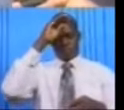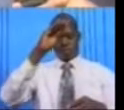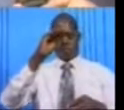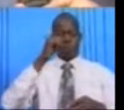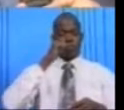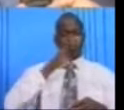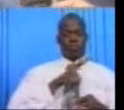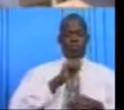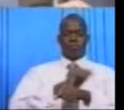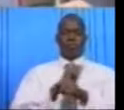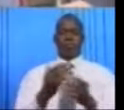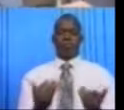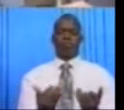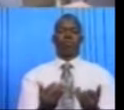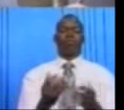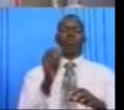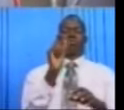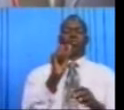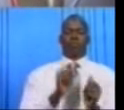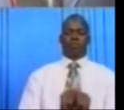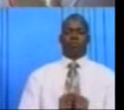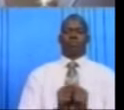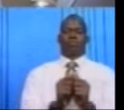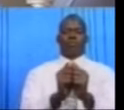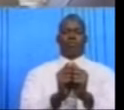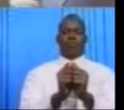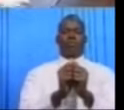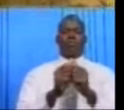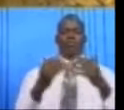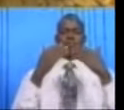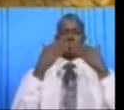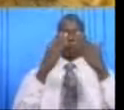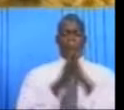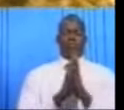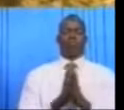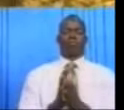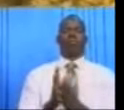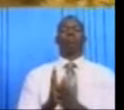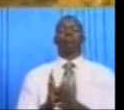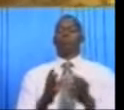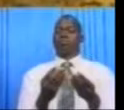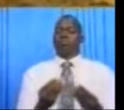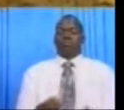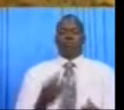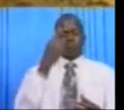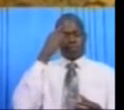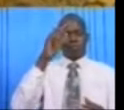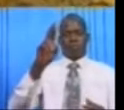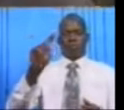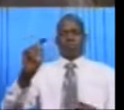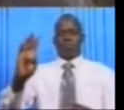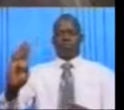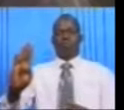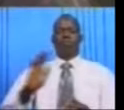ici. Et donc ce geste est un accompagnement de cet hommage que nous sommes venus leur rendre. C'est une bouffée d'oxygène pour la radiodiffusion télévision